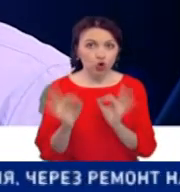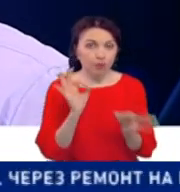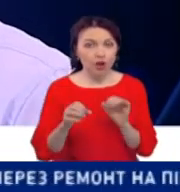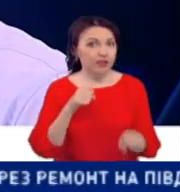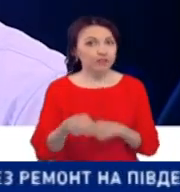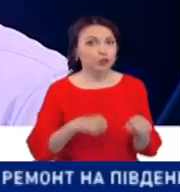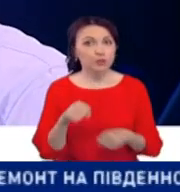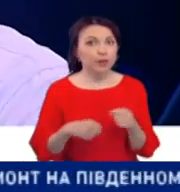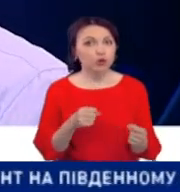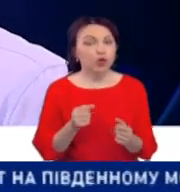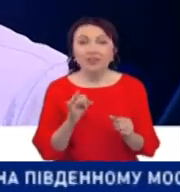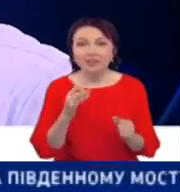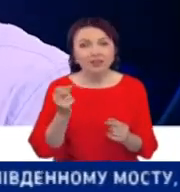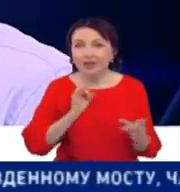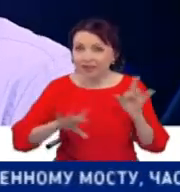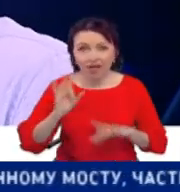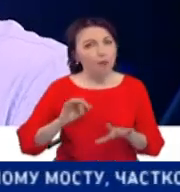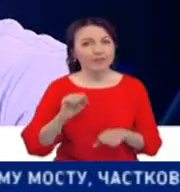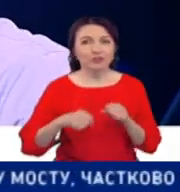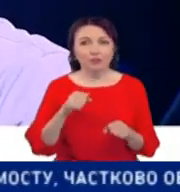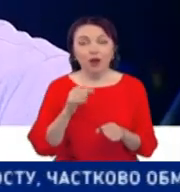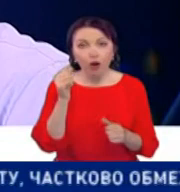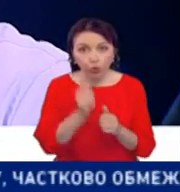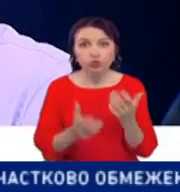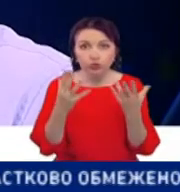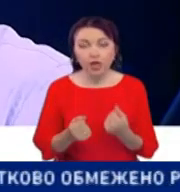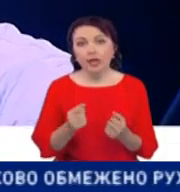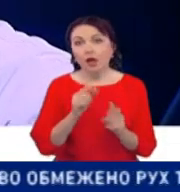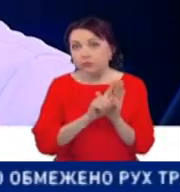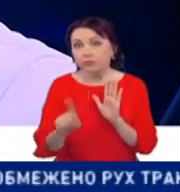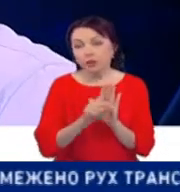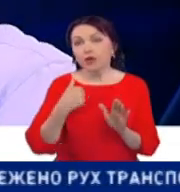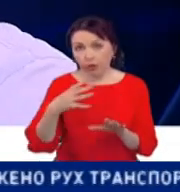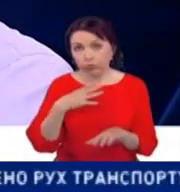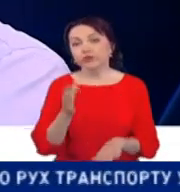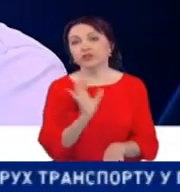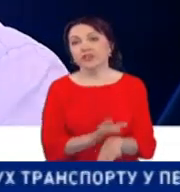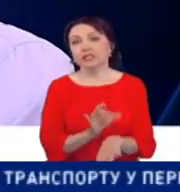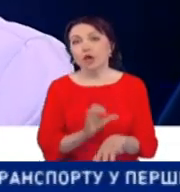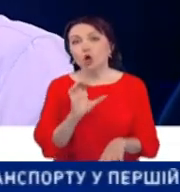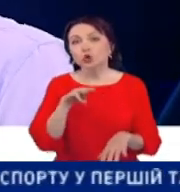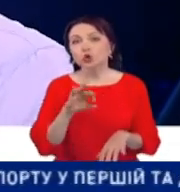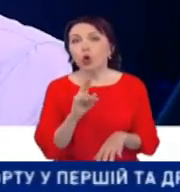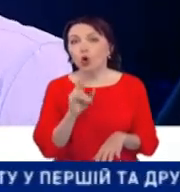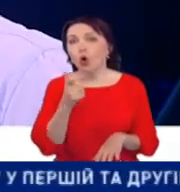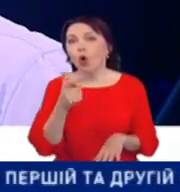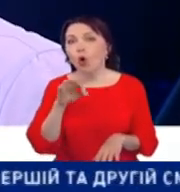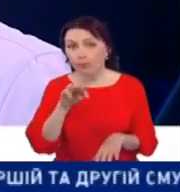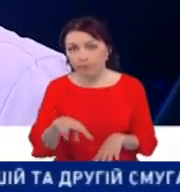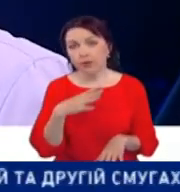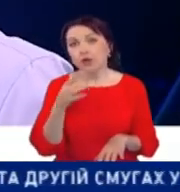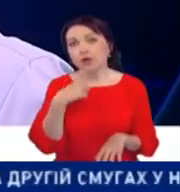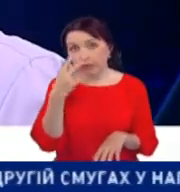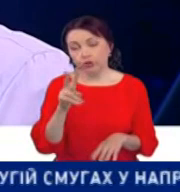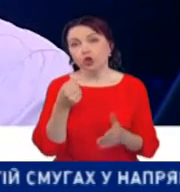для екранів, телевізорів, ні для там серіалів, їздять на роботу. Там я був в Швеції, був в Стокгольмі особисто, бачив, як до парламенту